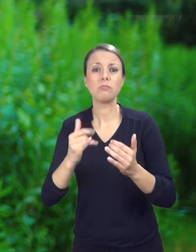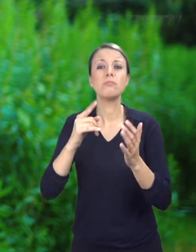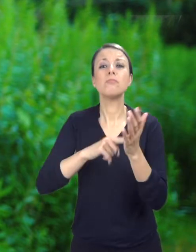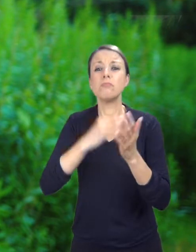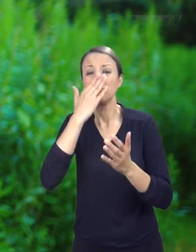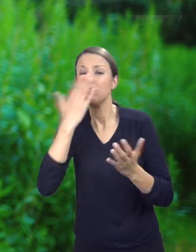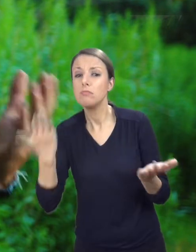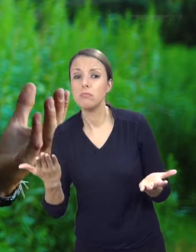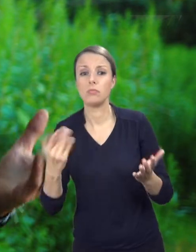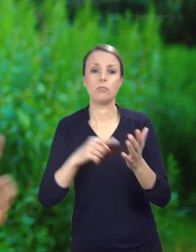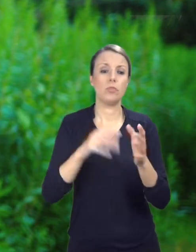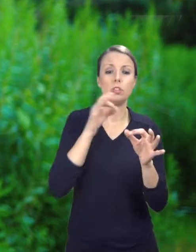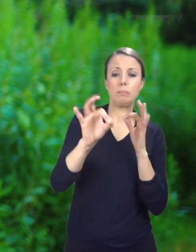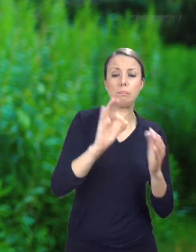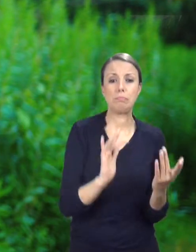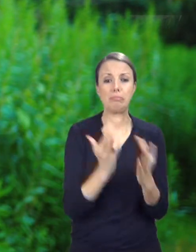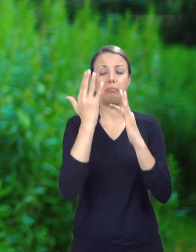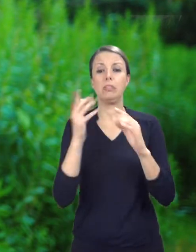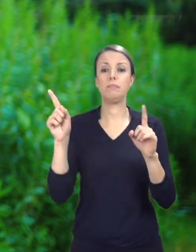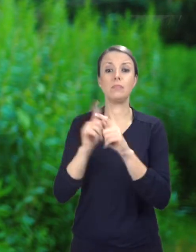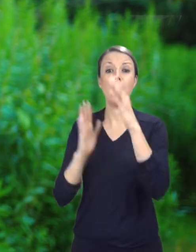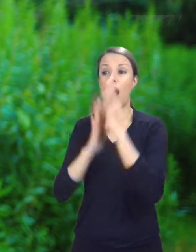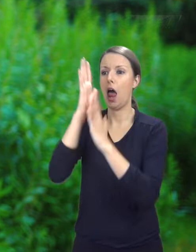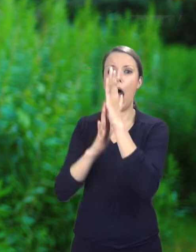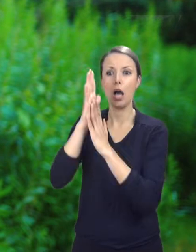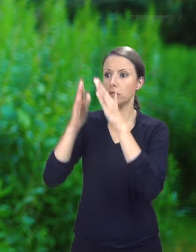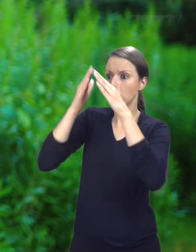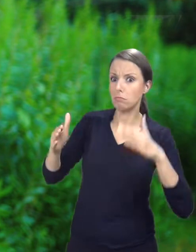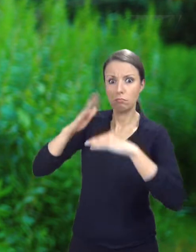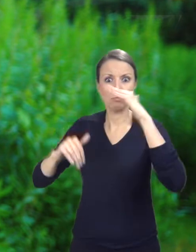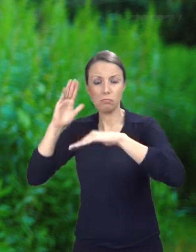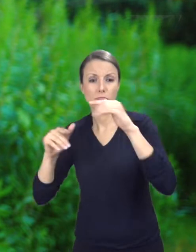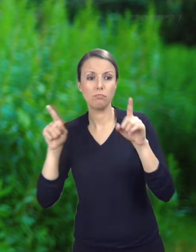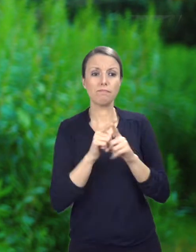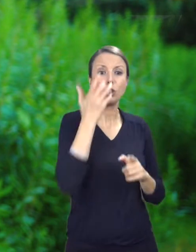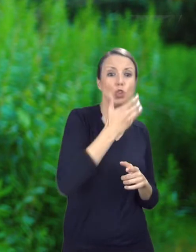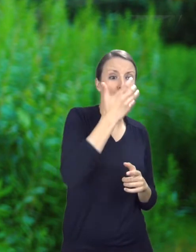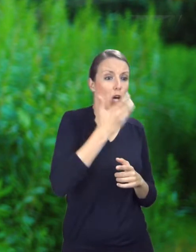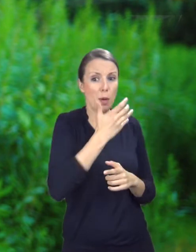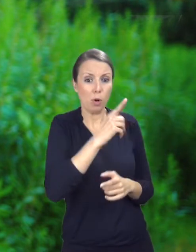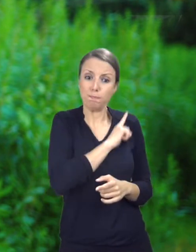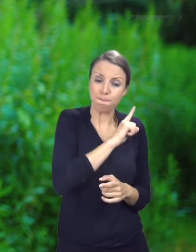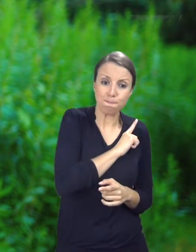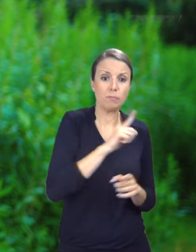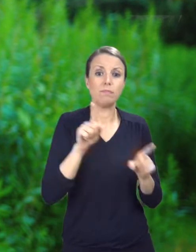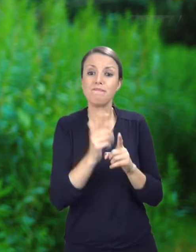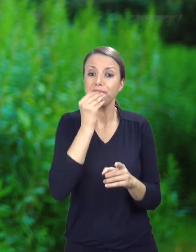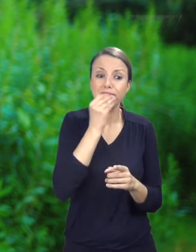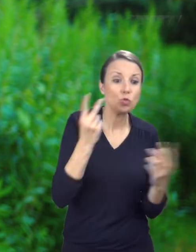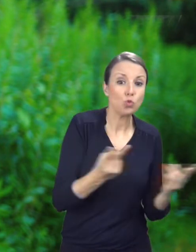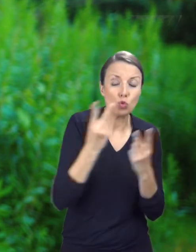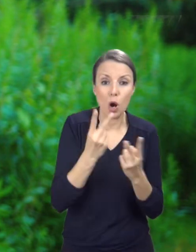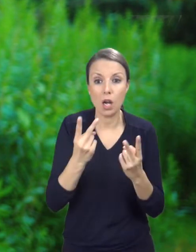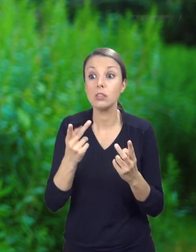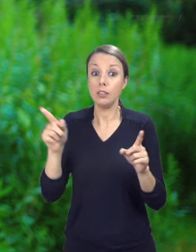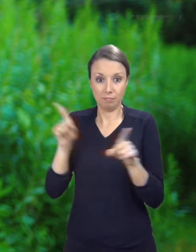ogień, budować schronienie, dbać o komfort termiczny, znaleźć pożywienie, czy nawet tak sztampowa by się wydawało,